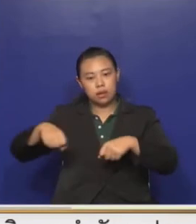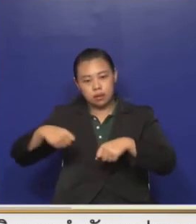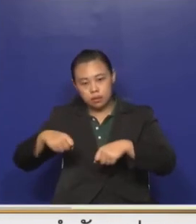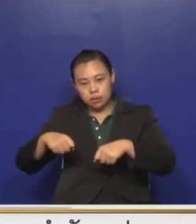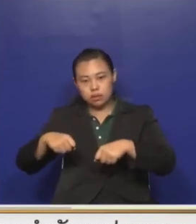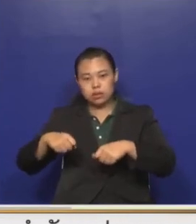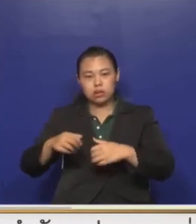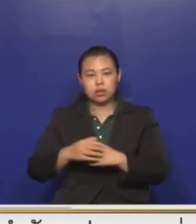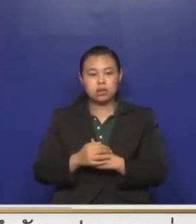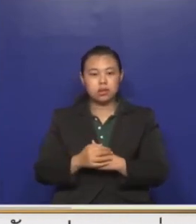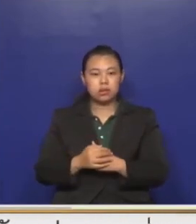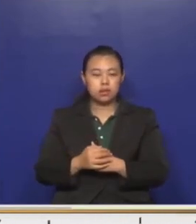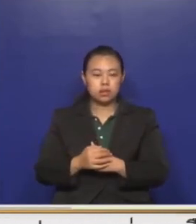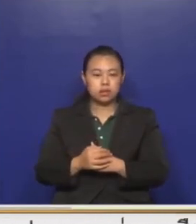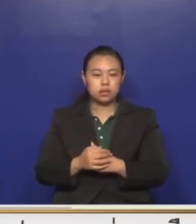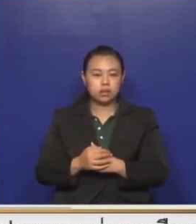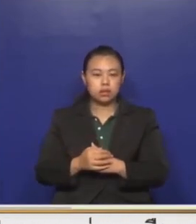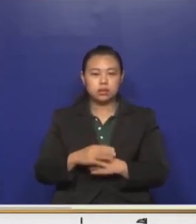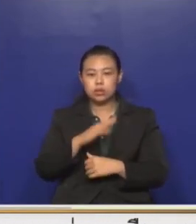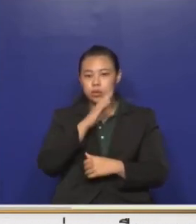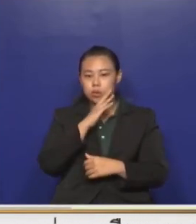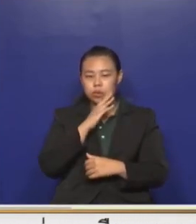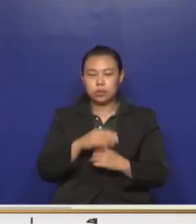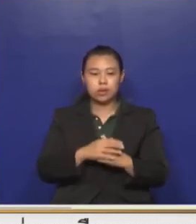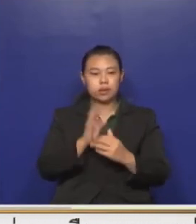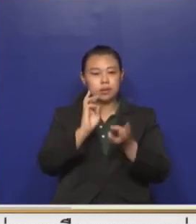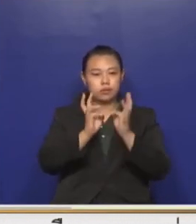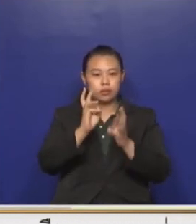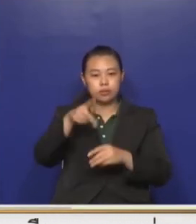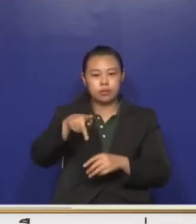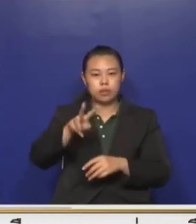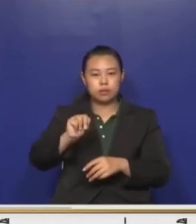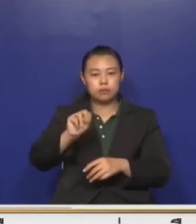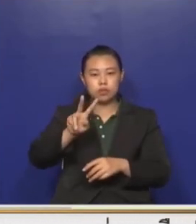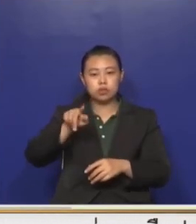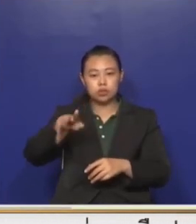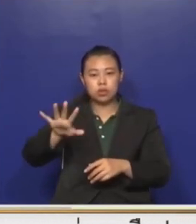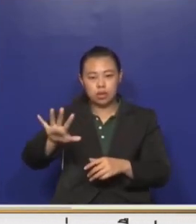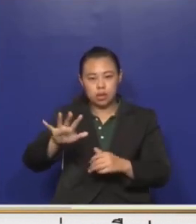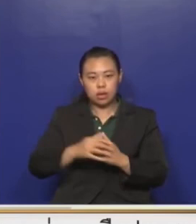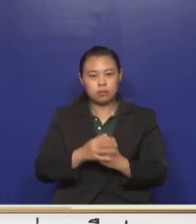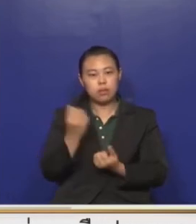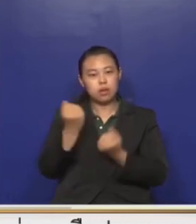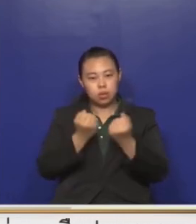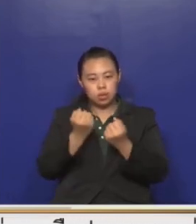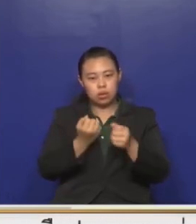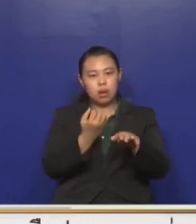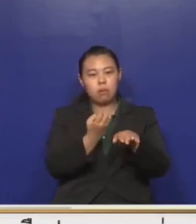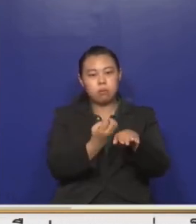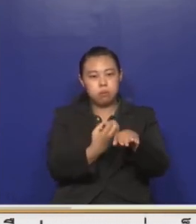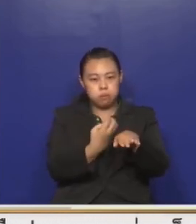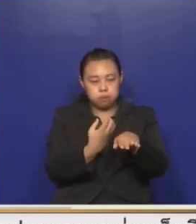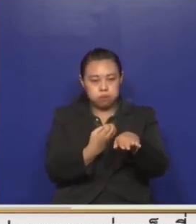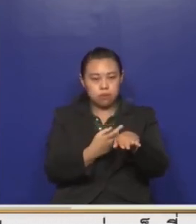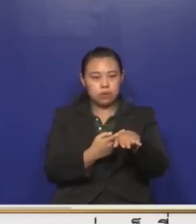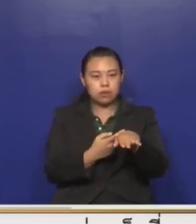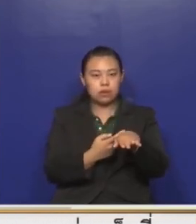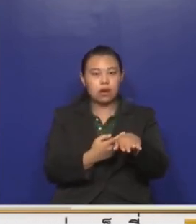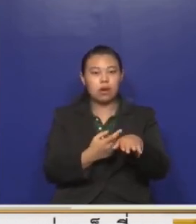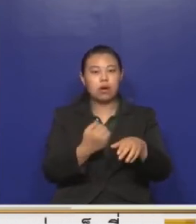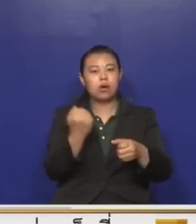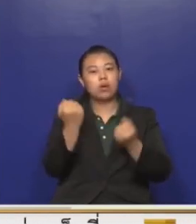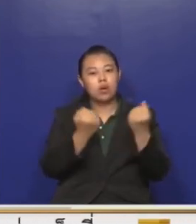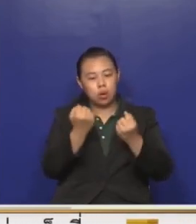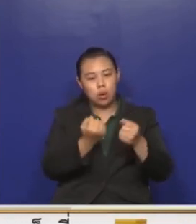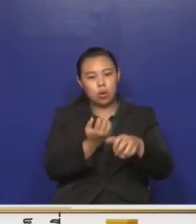เมื่อเทียกับปริมาณ คจรๆแล้ว PM2.5 ที่เกิดขึนเยอะที่สุดจากเคื่องยตสันดบภายในใรเทพหาระครนั้เกจรถกระบะครั